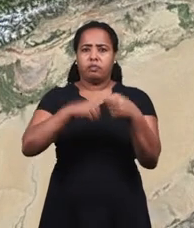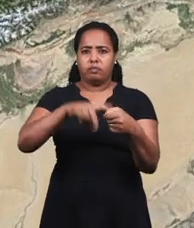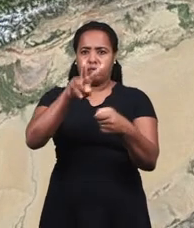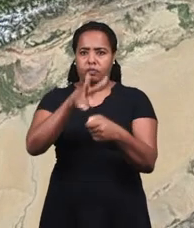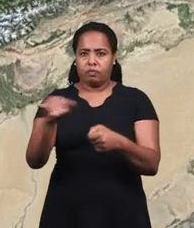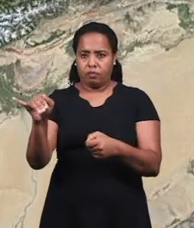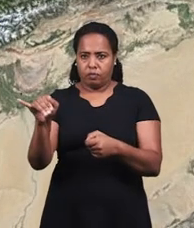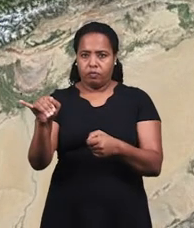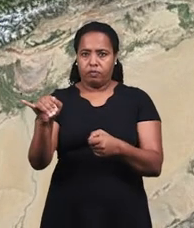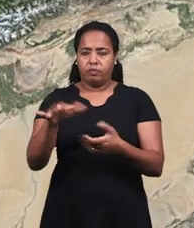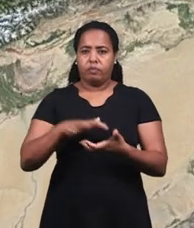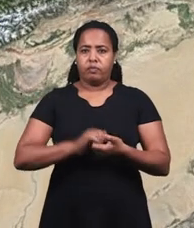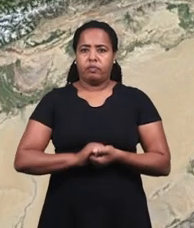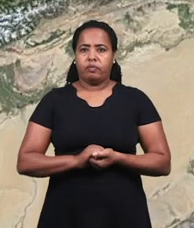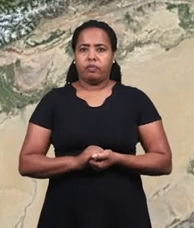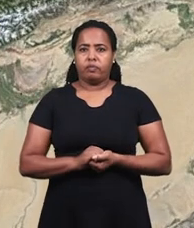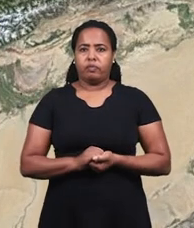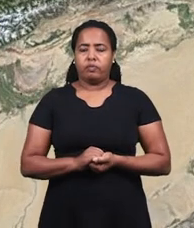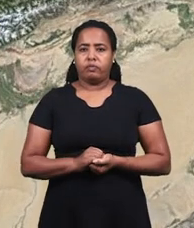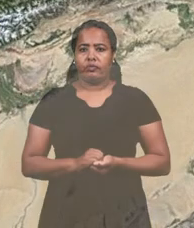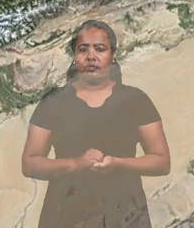Senhor Jesus.